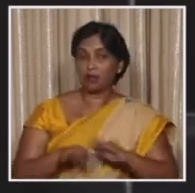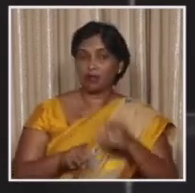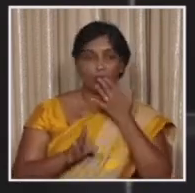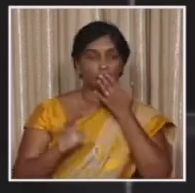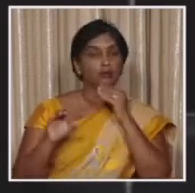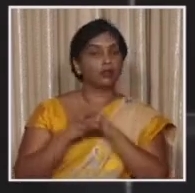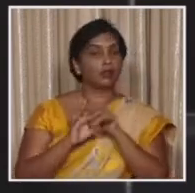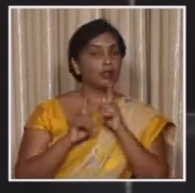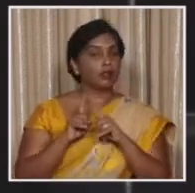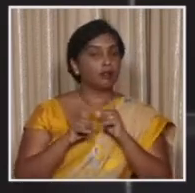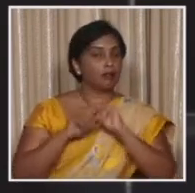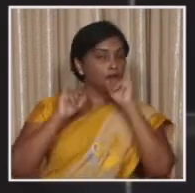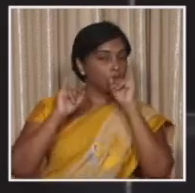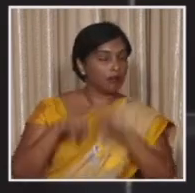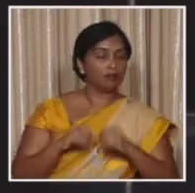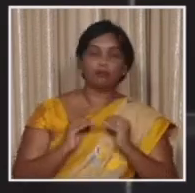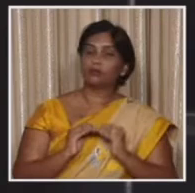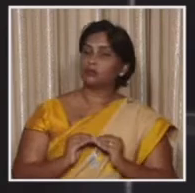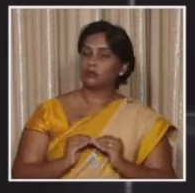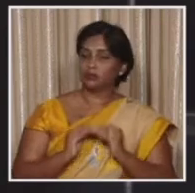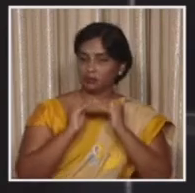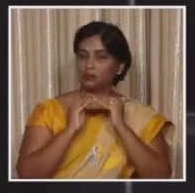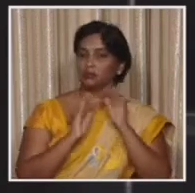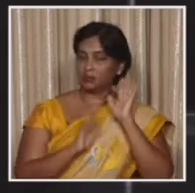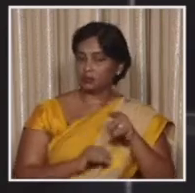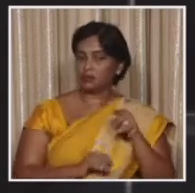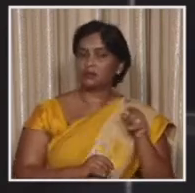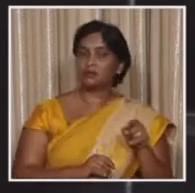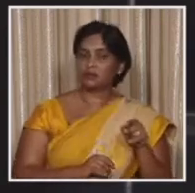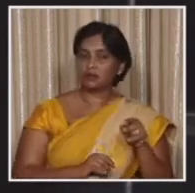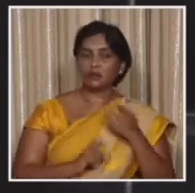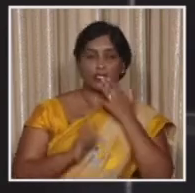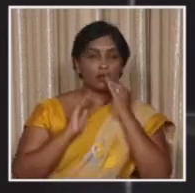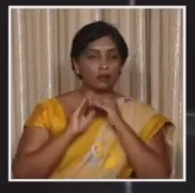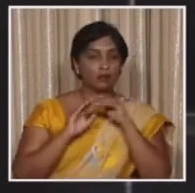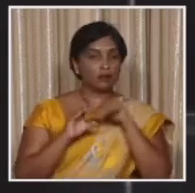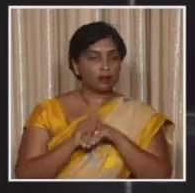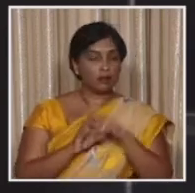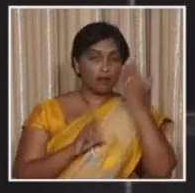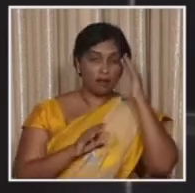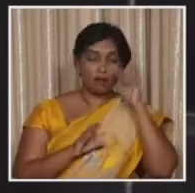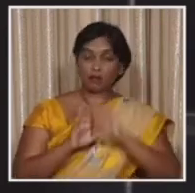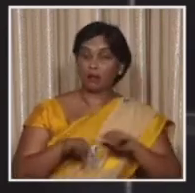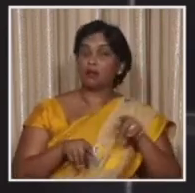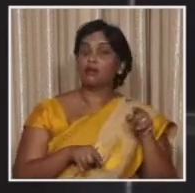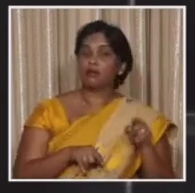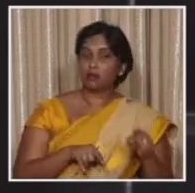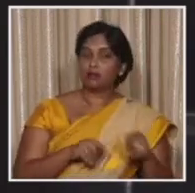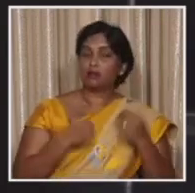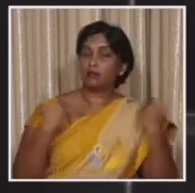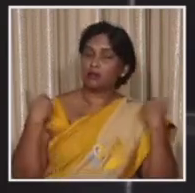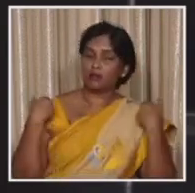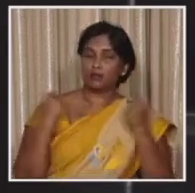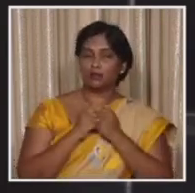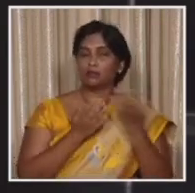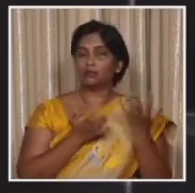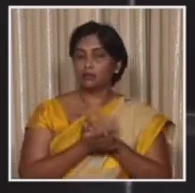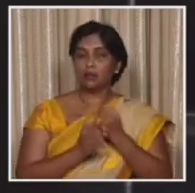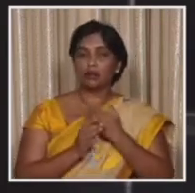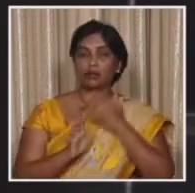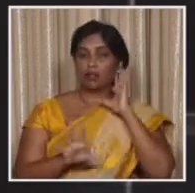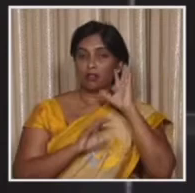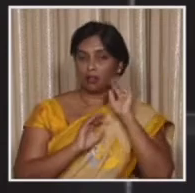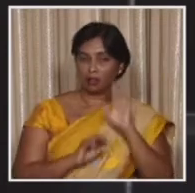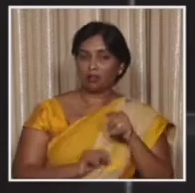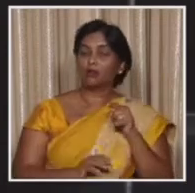පාසල් අධ්‍යාපනයේ හැර යාමේ ප්‍රවණතාව ඉහළ ගොස් තියෙනවා. පාසල් යා යුතු වයසේ දරුවන්ගේ ශ්‍රමය සූරාකෑම් ගැන විස්තර